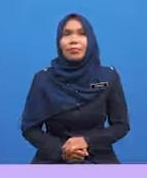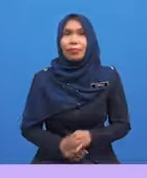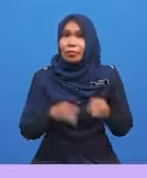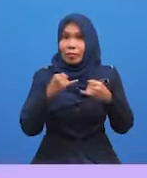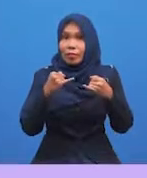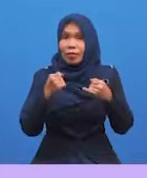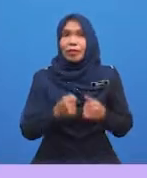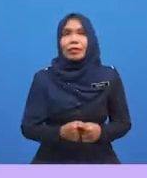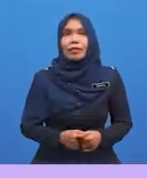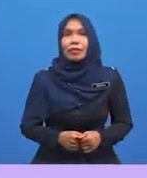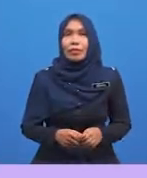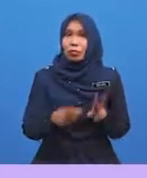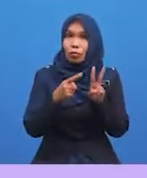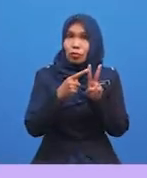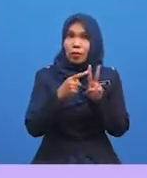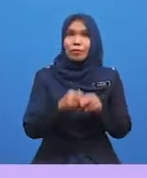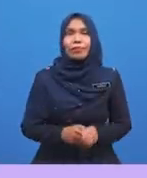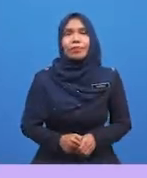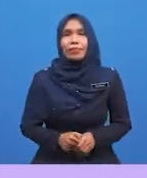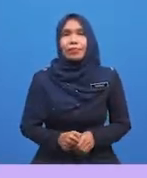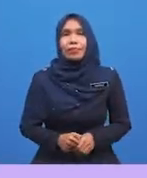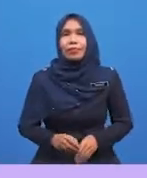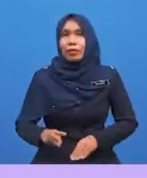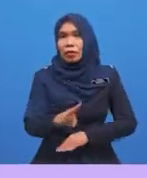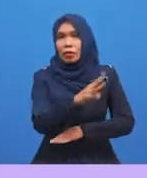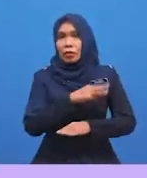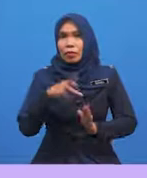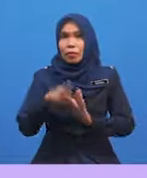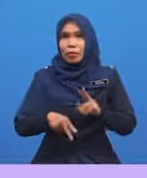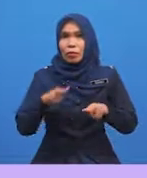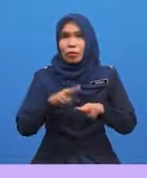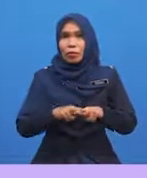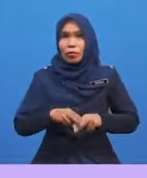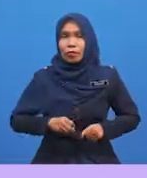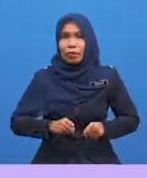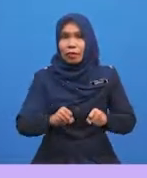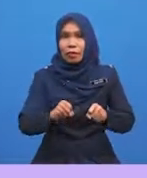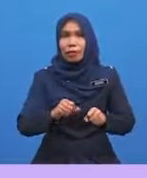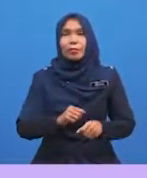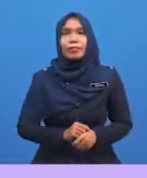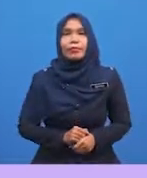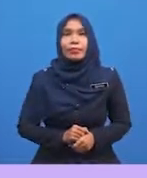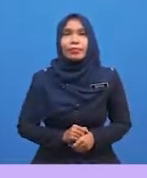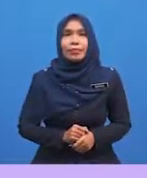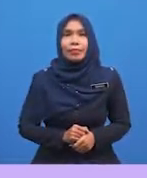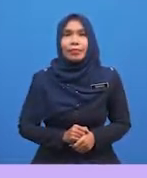taburan penduduk yang kedua, iaitu kawasan berpenduduk sederhana.